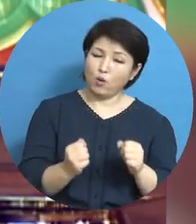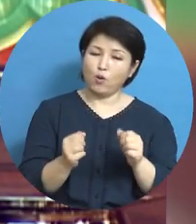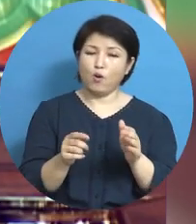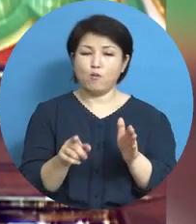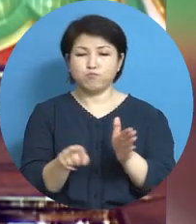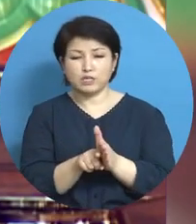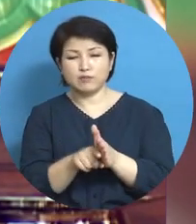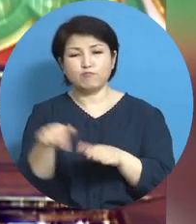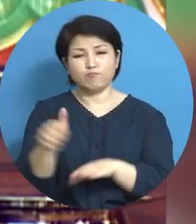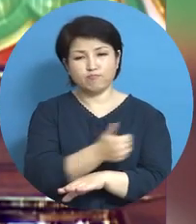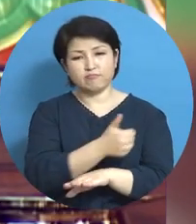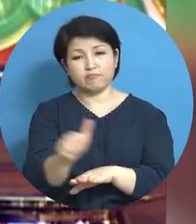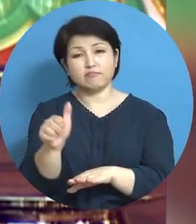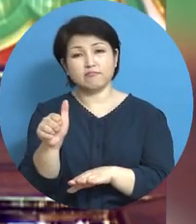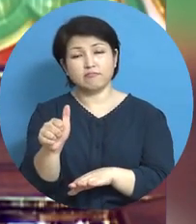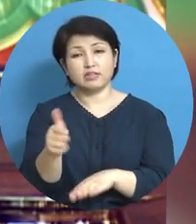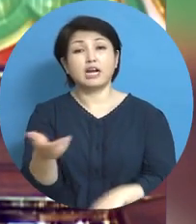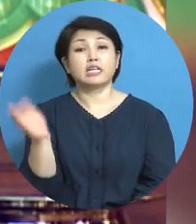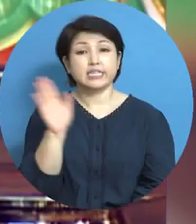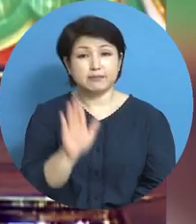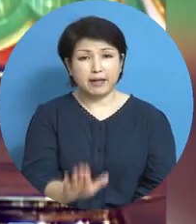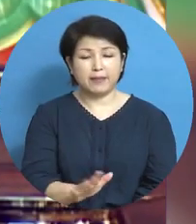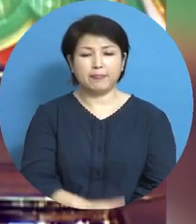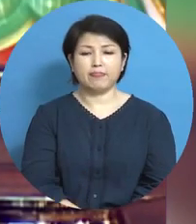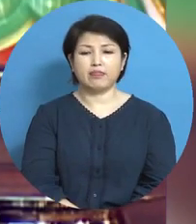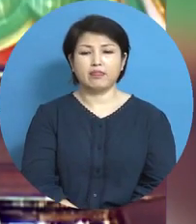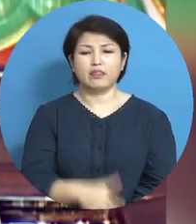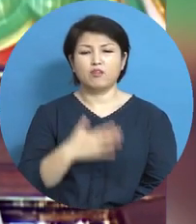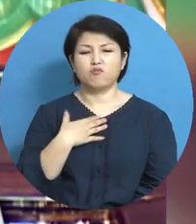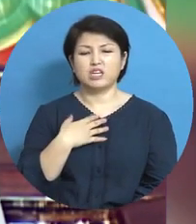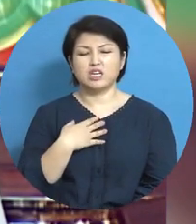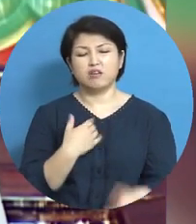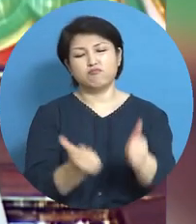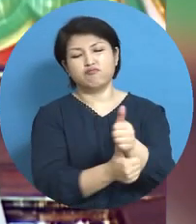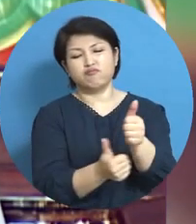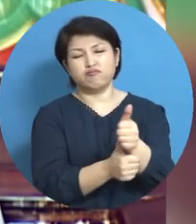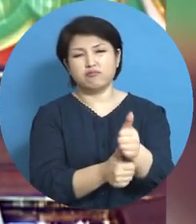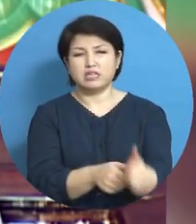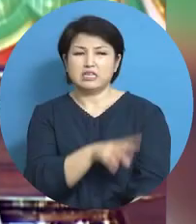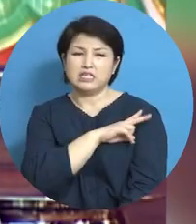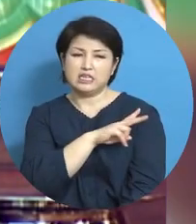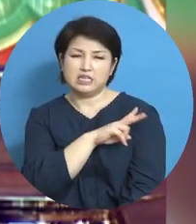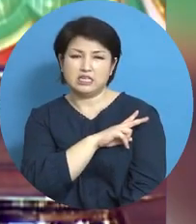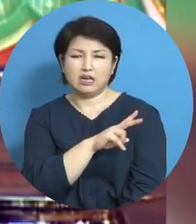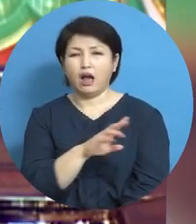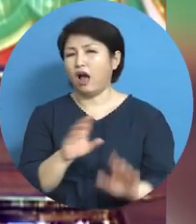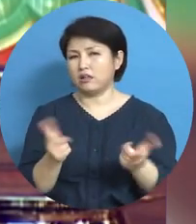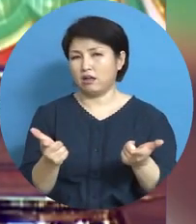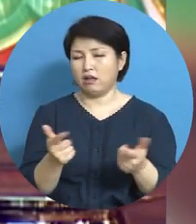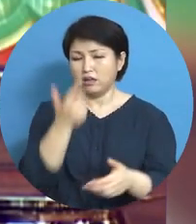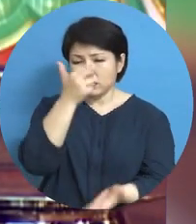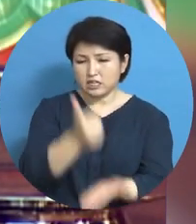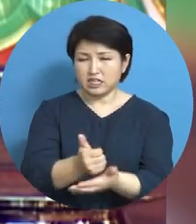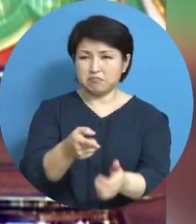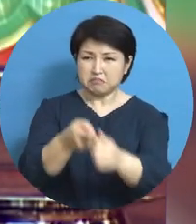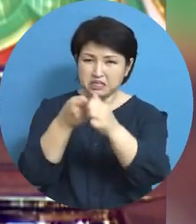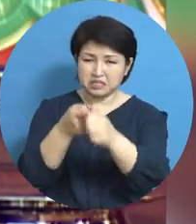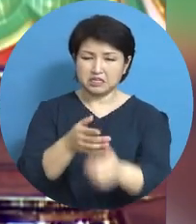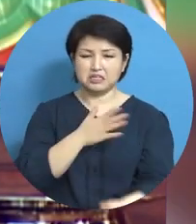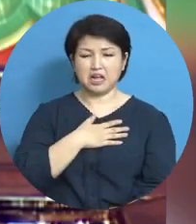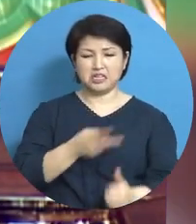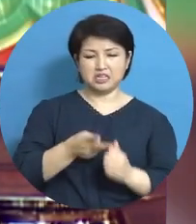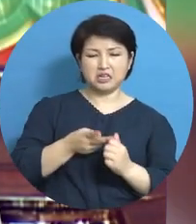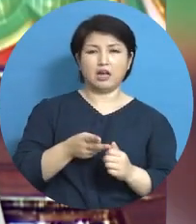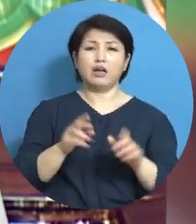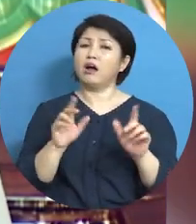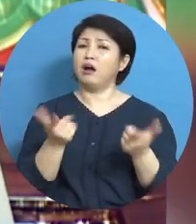불교 교단 안에서 2등 국민이 아니다 이 말이에요. 스님들은 1등 국민이고 제가 신자는 2등 국민이다